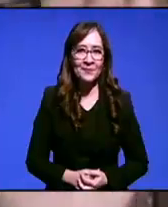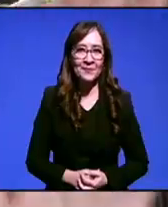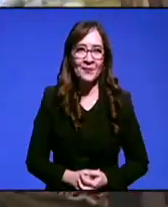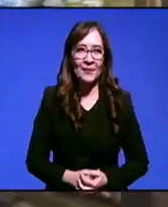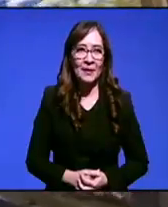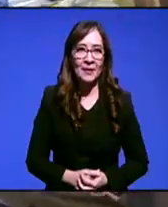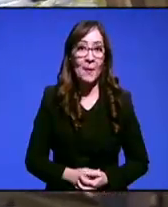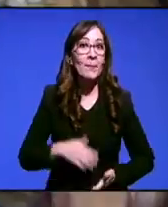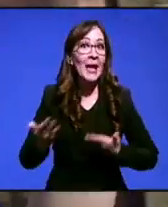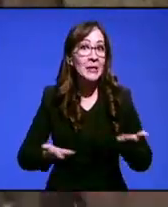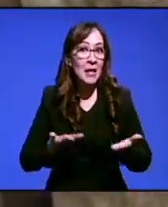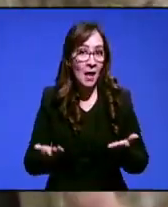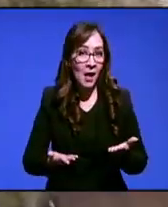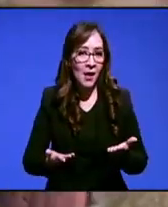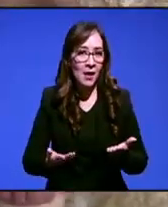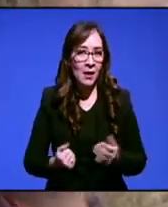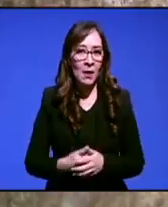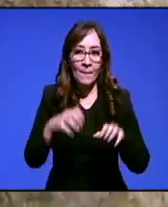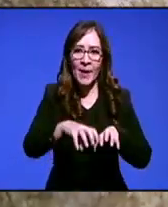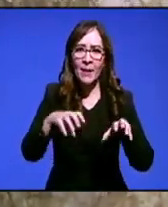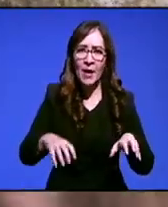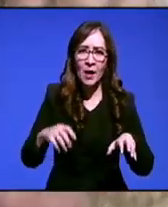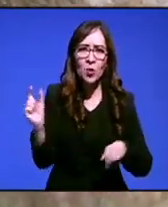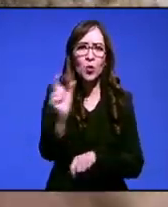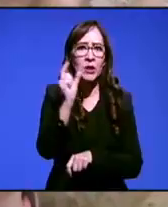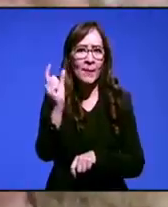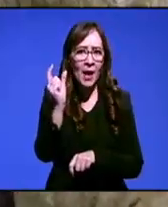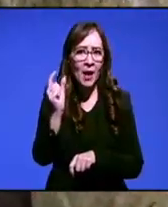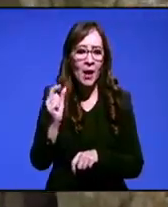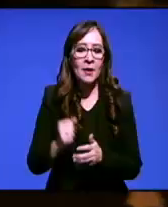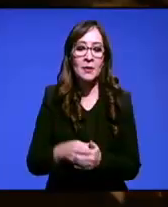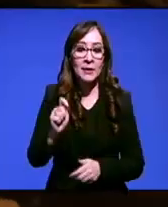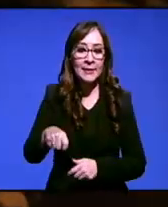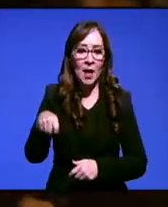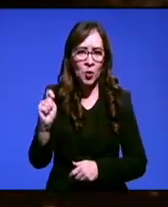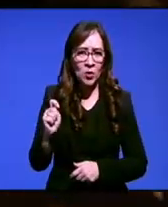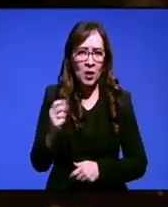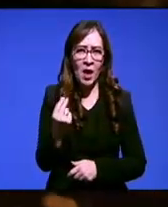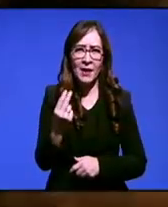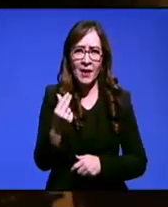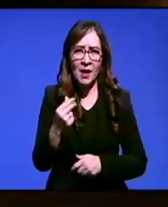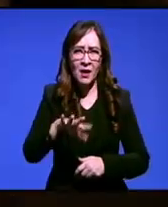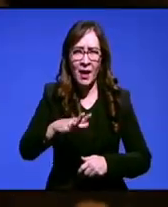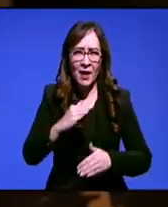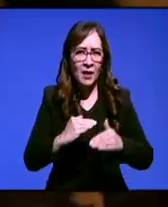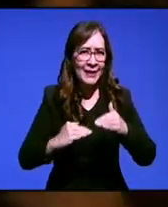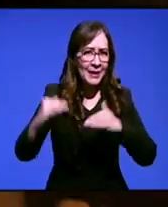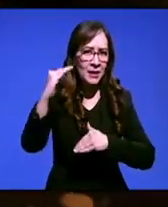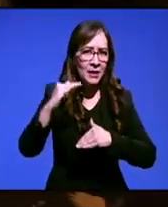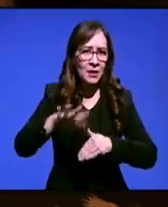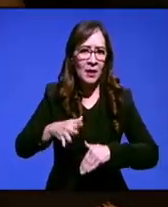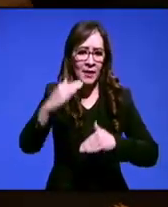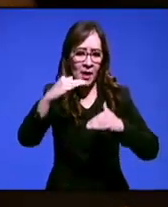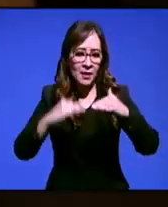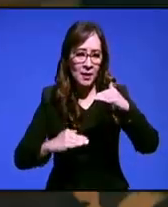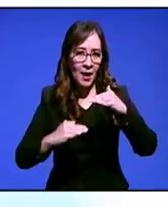Jadi biasanya bahan pokok terutama sayur mayur harganya sangat fluktuatif, kadang rendah, kadang tinggi. Kita harus